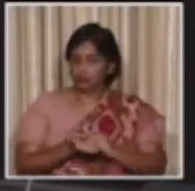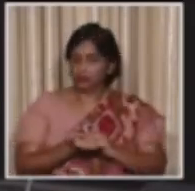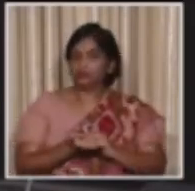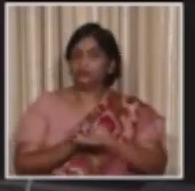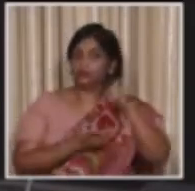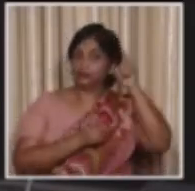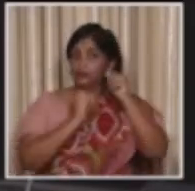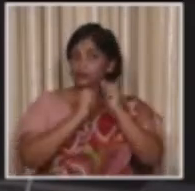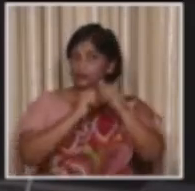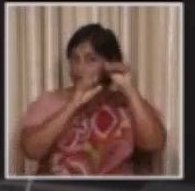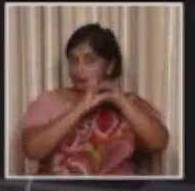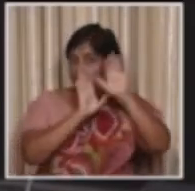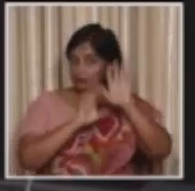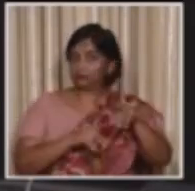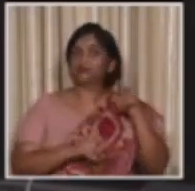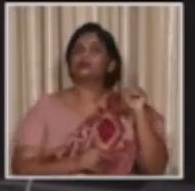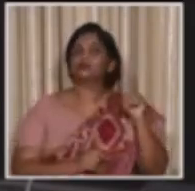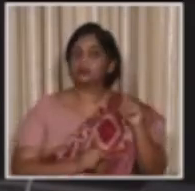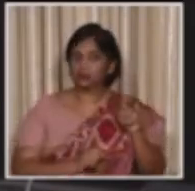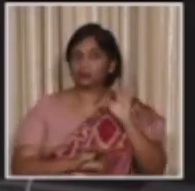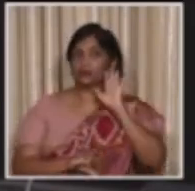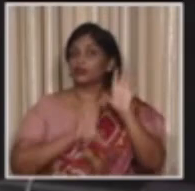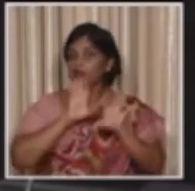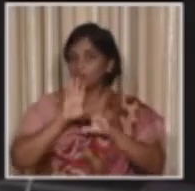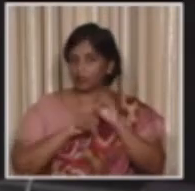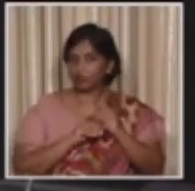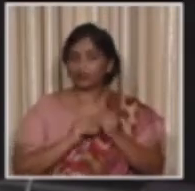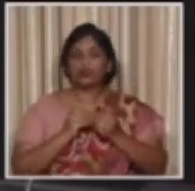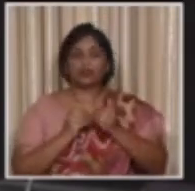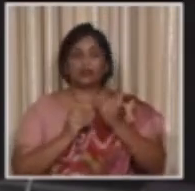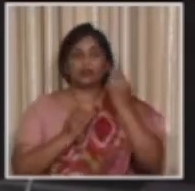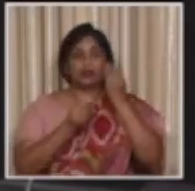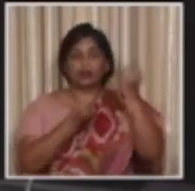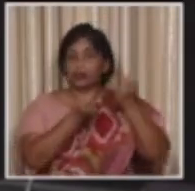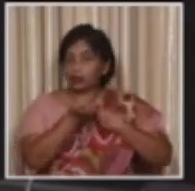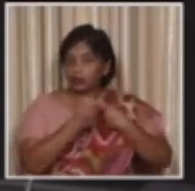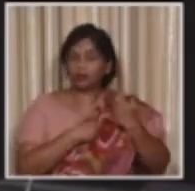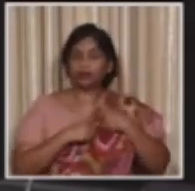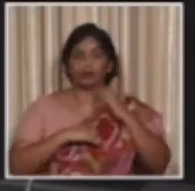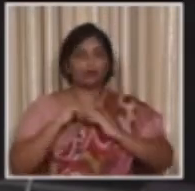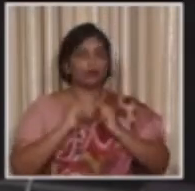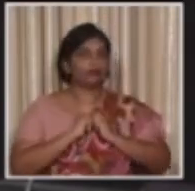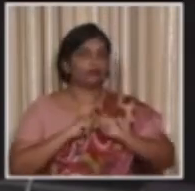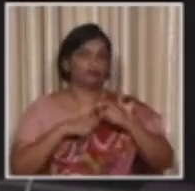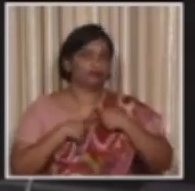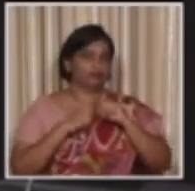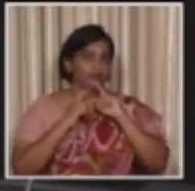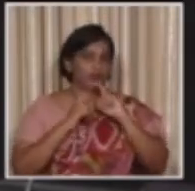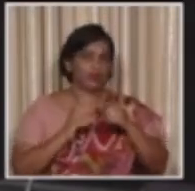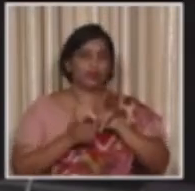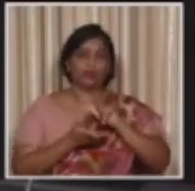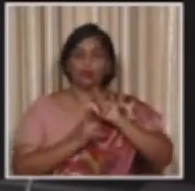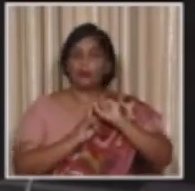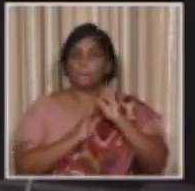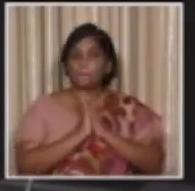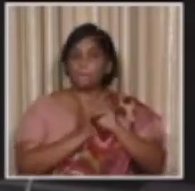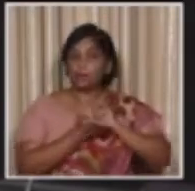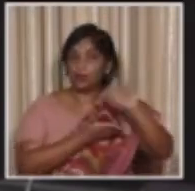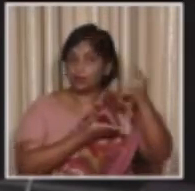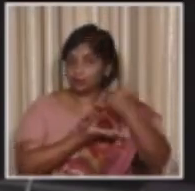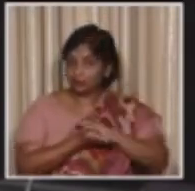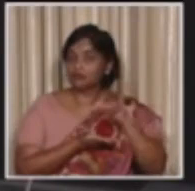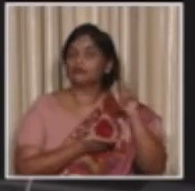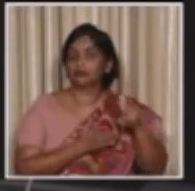එහි සේවයේ යෙදෙන අය ඉන්නවනම් එයගේ තොරතුරු ඉදිරිපත් කිරීමේ ක්‍රමවත් හැකියාවක් නැහැ. අපි ආගමන විගමන දෙපාර්තමේන්තුවෙන්